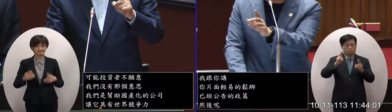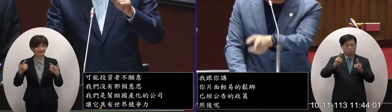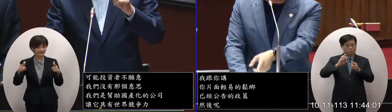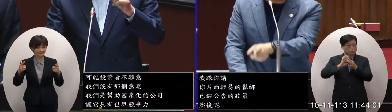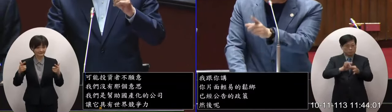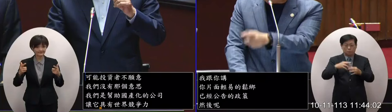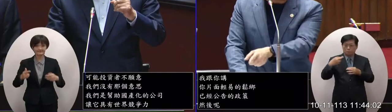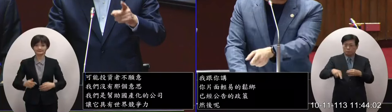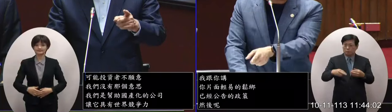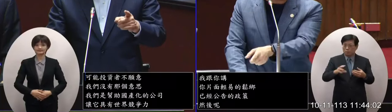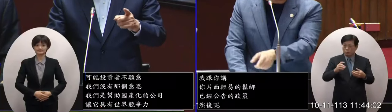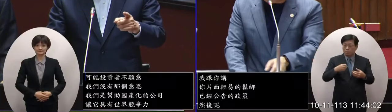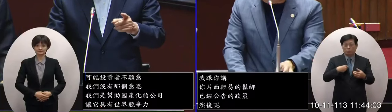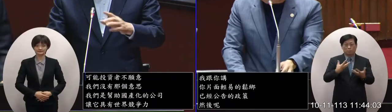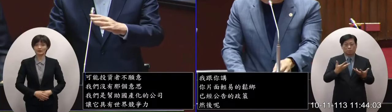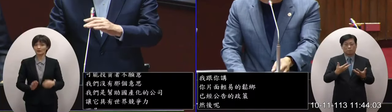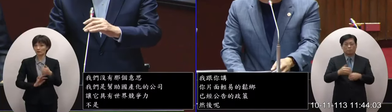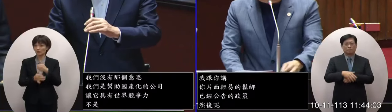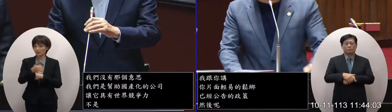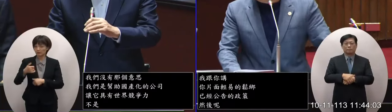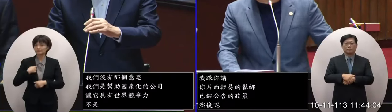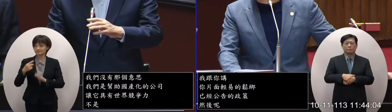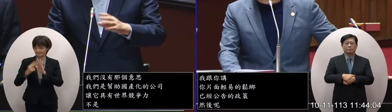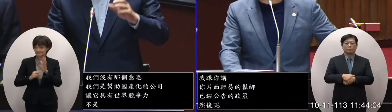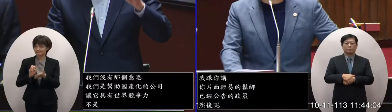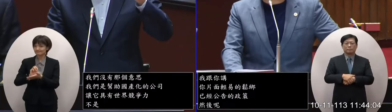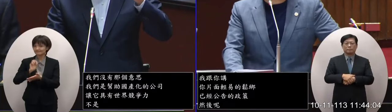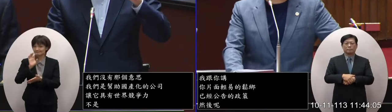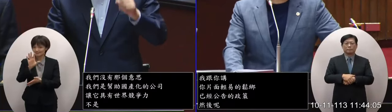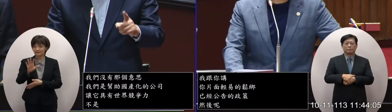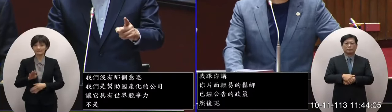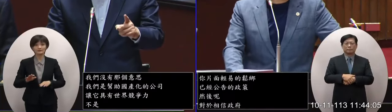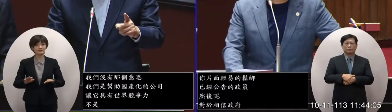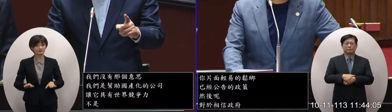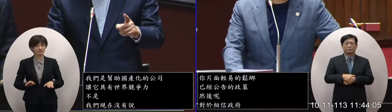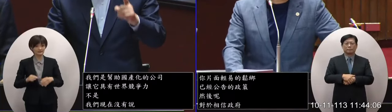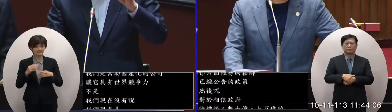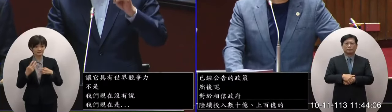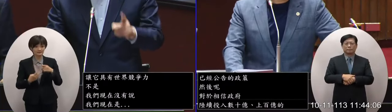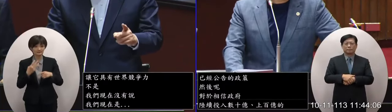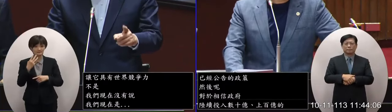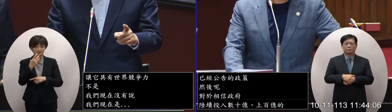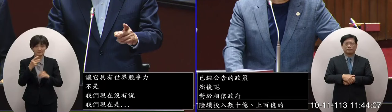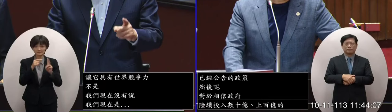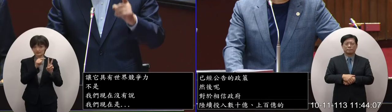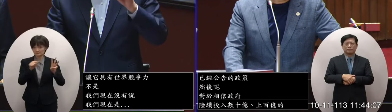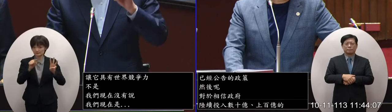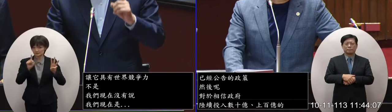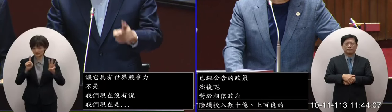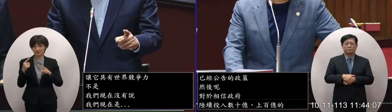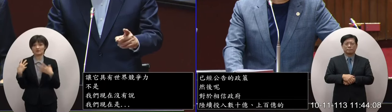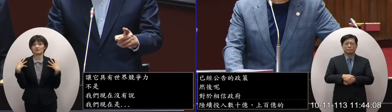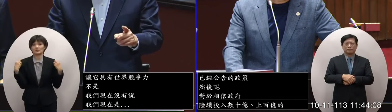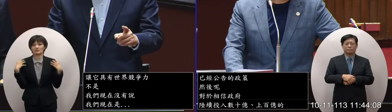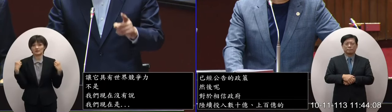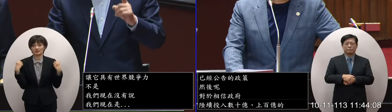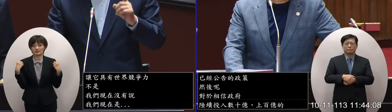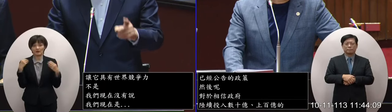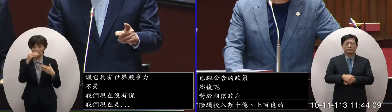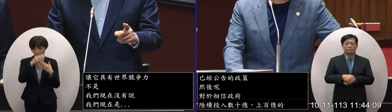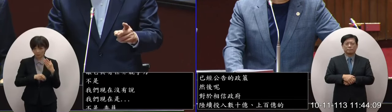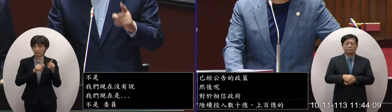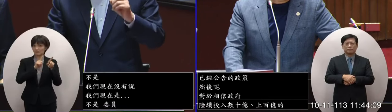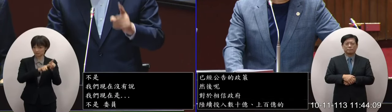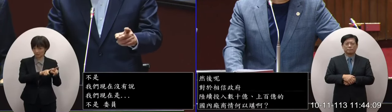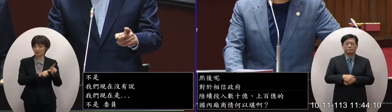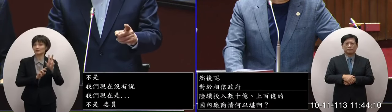是， 所以要你说清楚的是这个部分。 委员，我在这里跟你报告，就是说三之一 我们就是维持什么样的规范，什